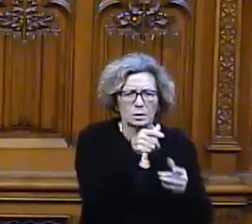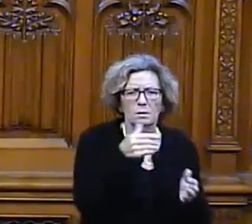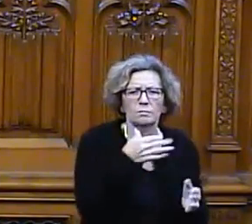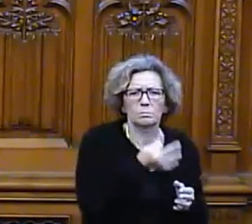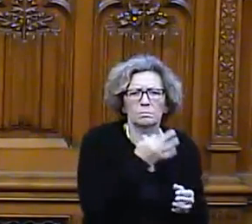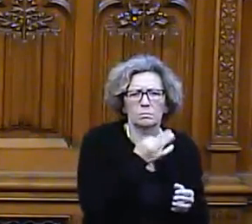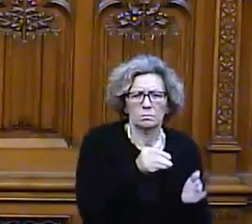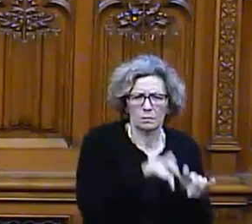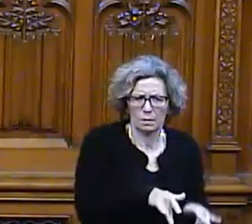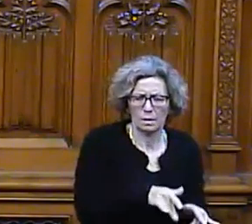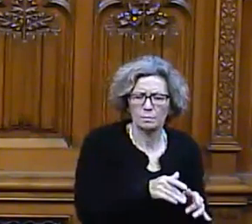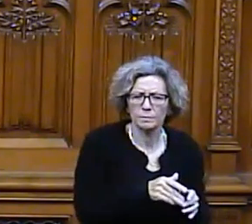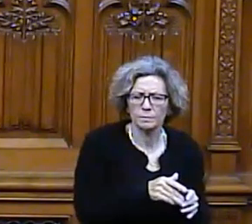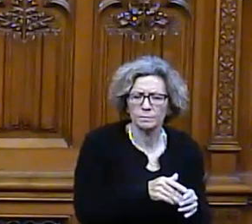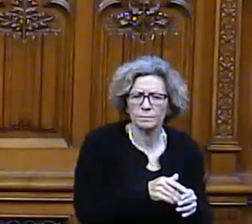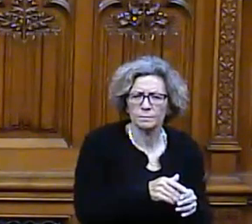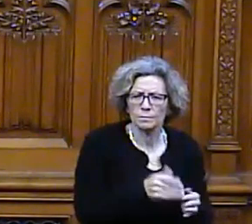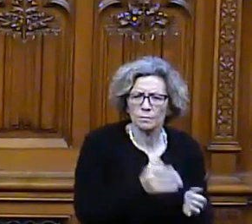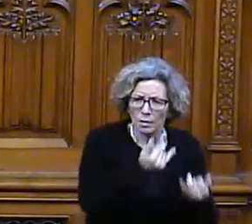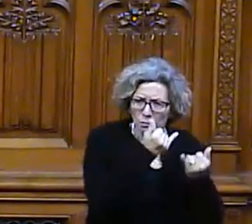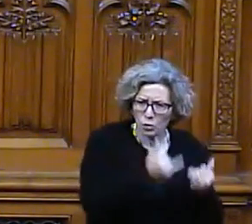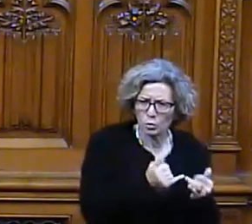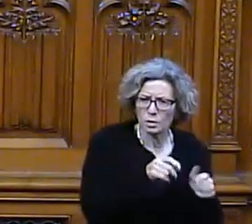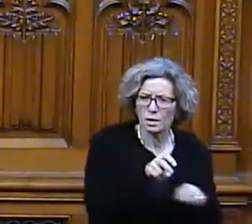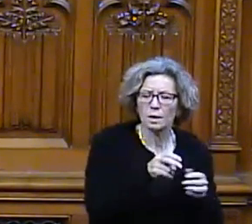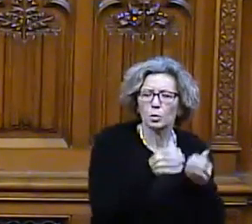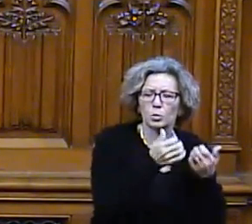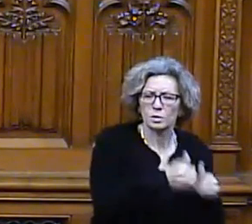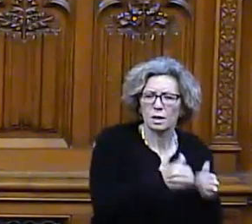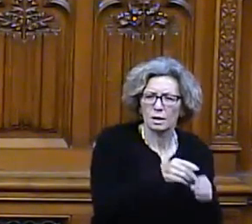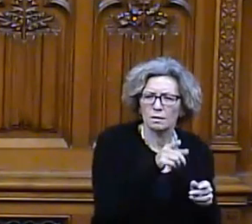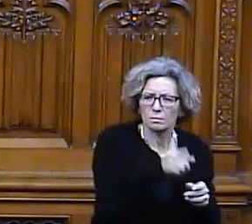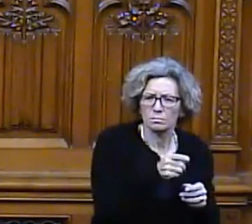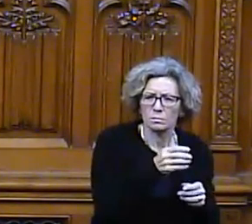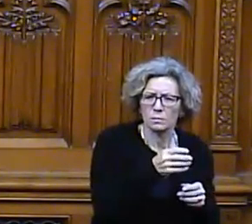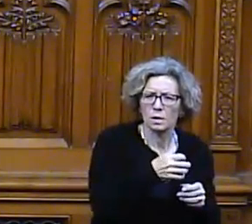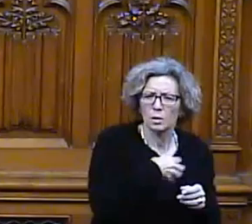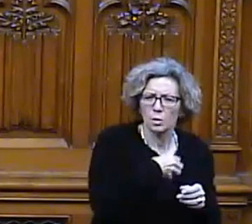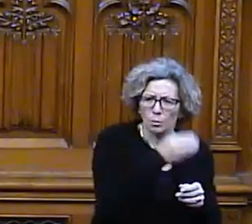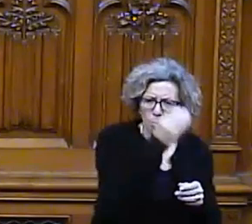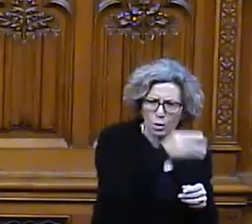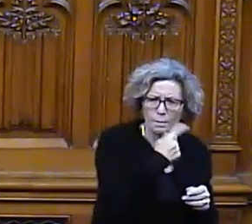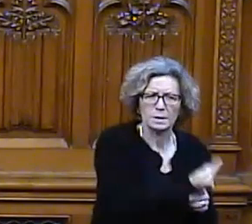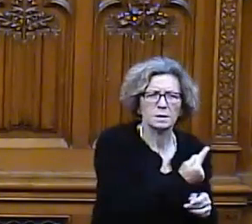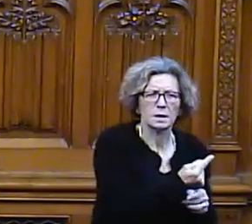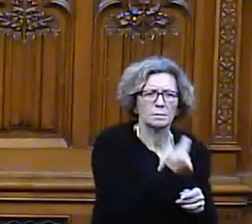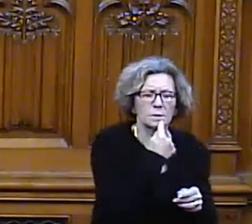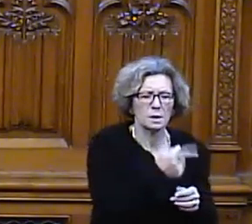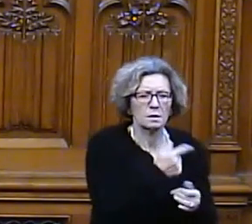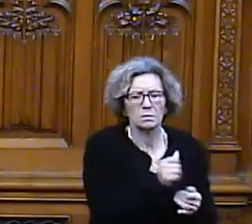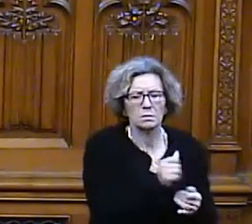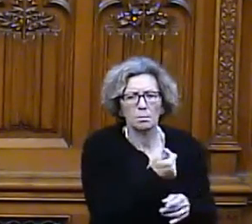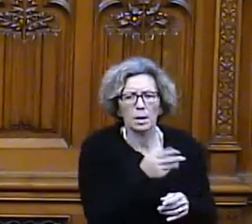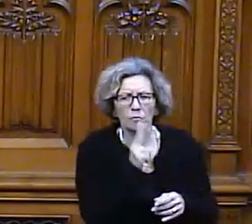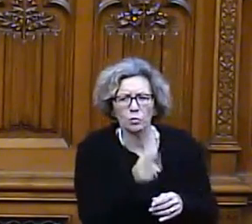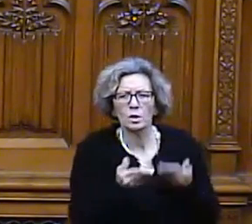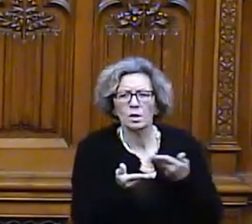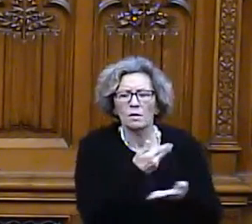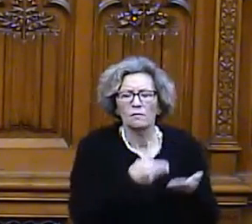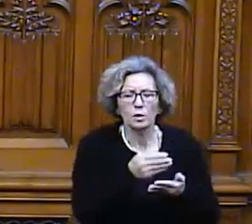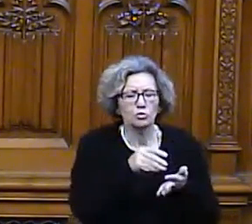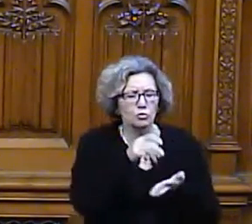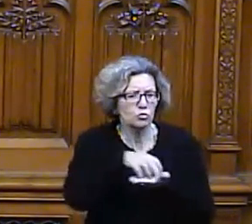bedarf. Und auch in seiner heutigen Regierungserklärung hat der Herr Bürgermeister durchaus einige Worte zum